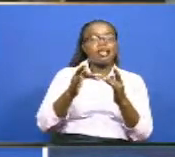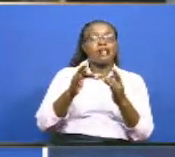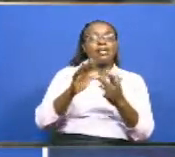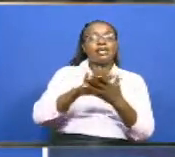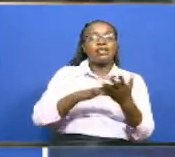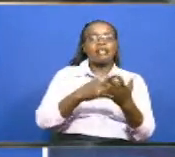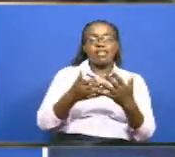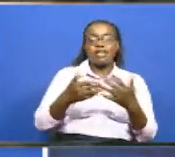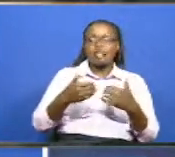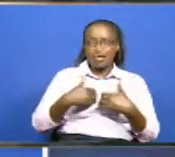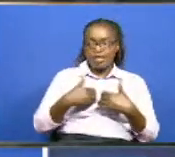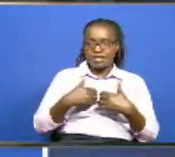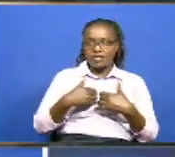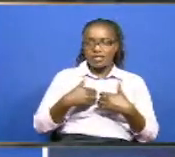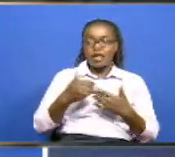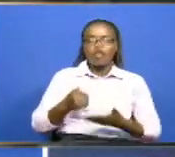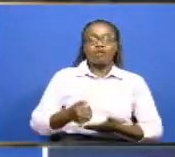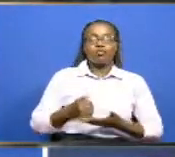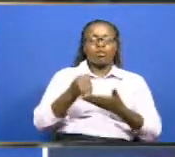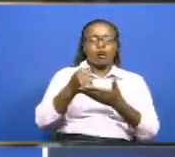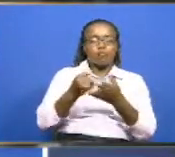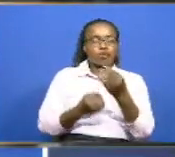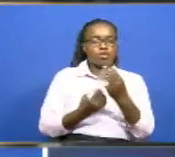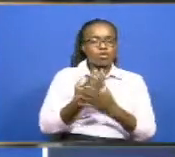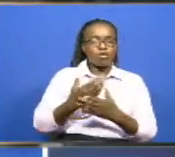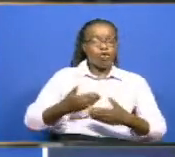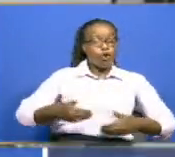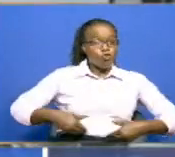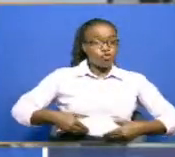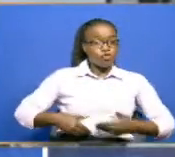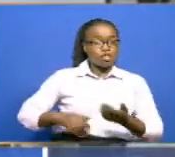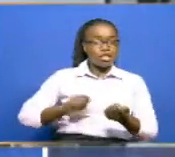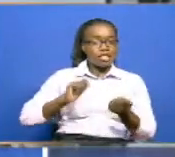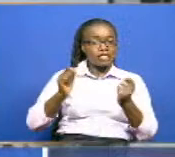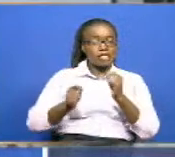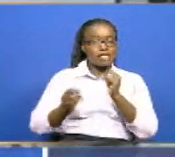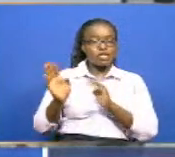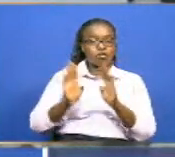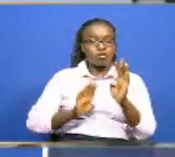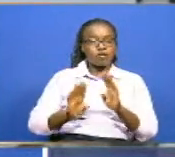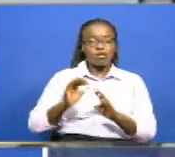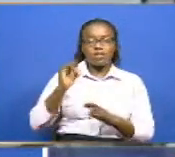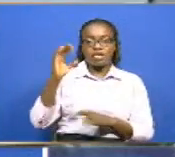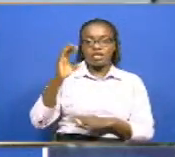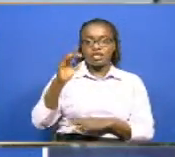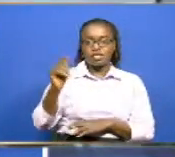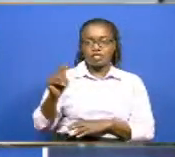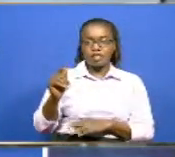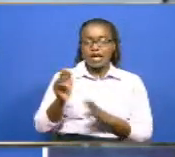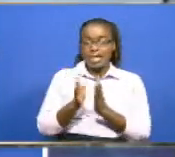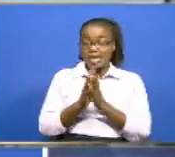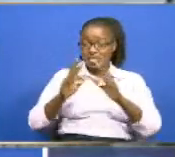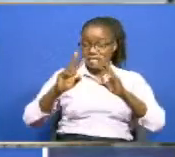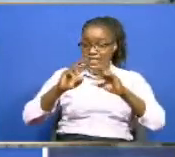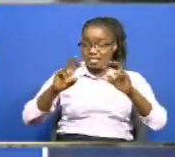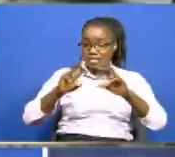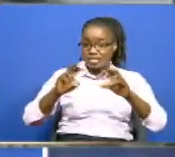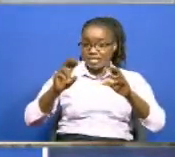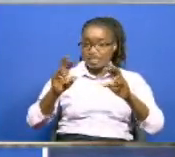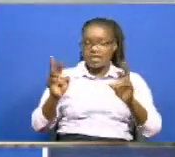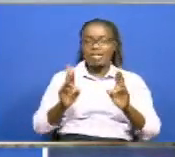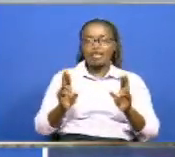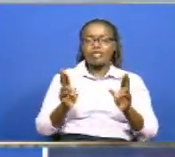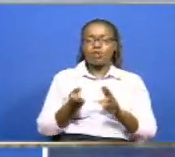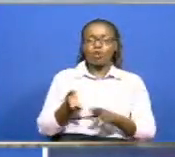zinanuiwa kukuza weledi wa vijana hao wanaorekebishwa tabia katika teknolojia ICT na utafiti wanapojiandaa kujumuika